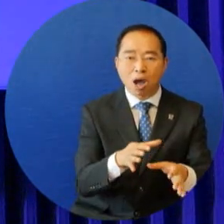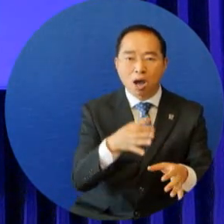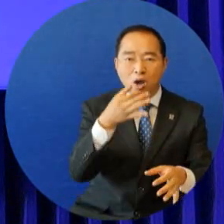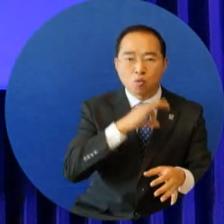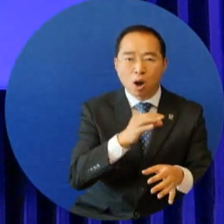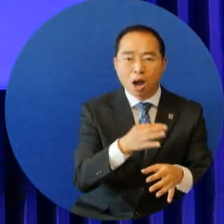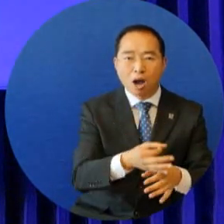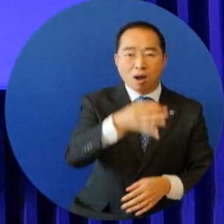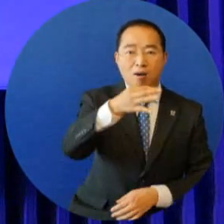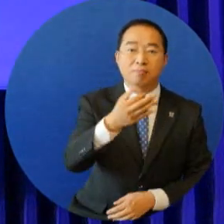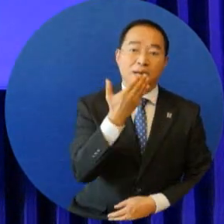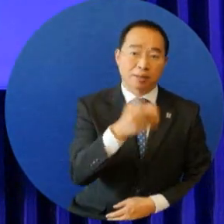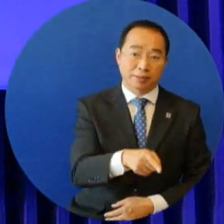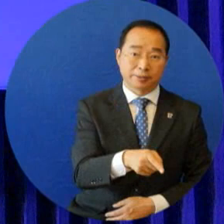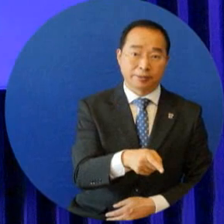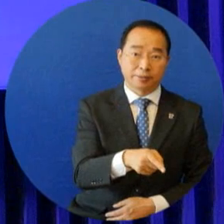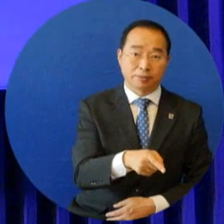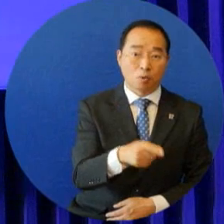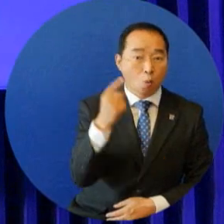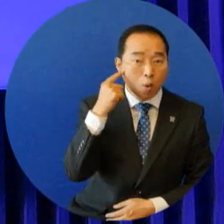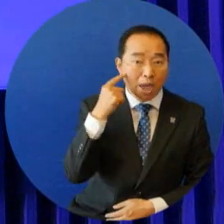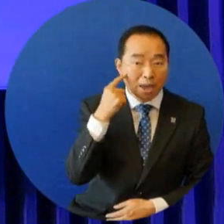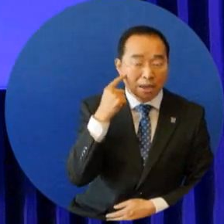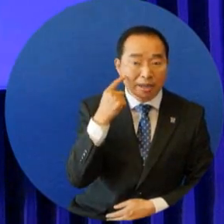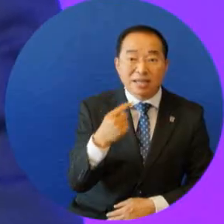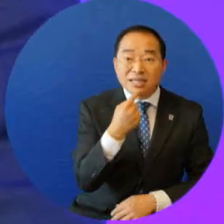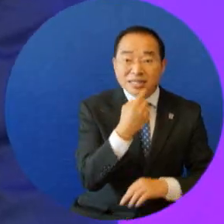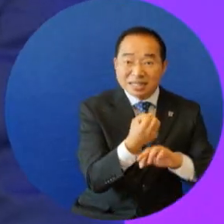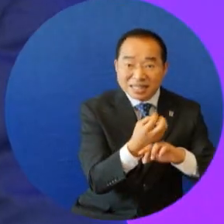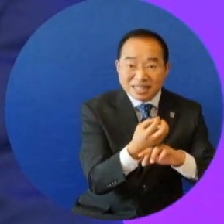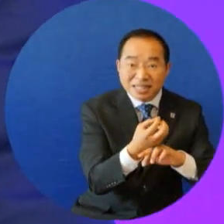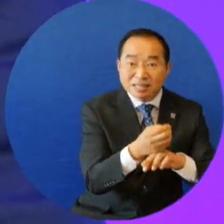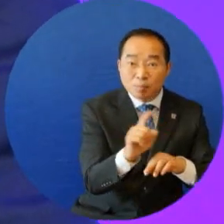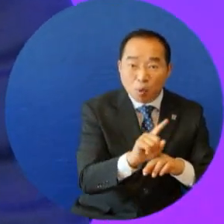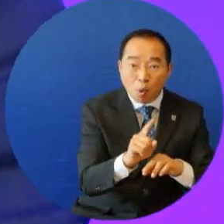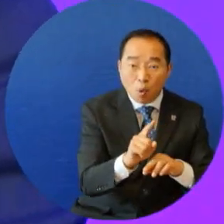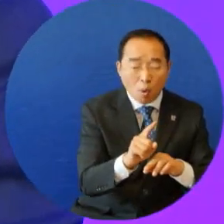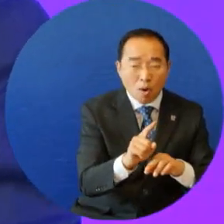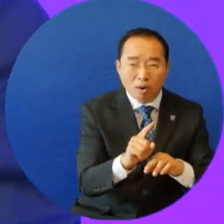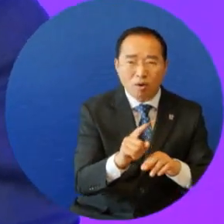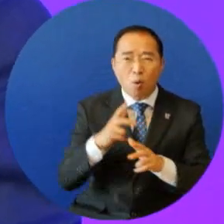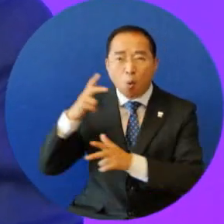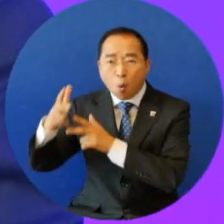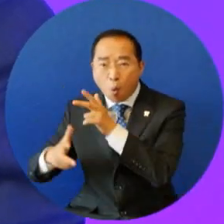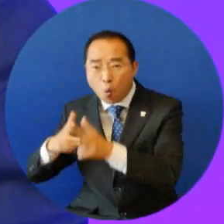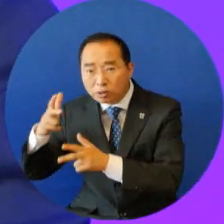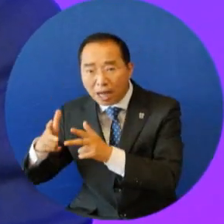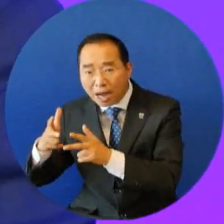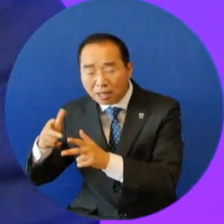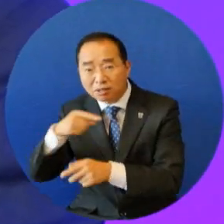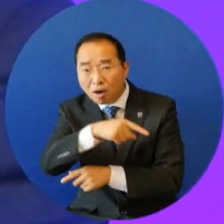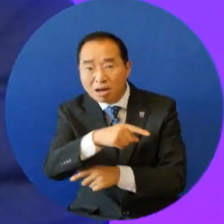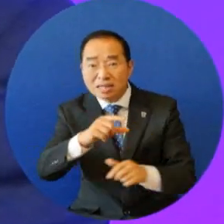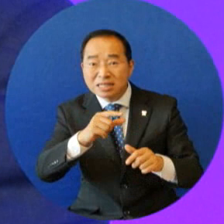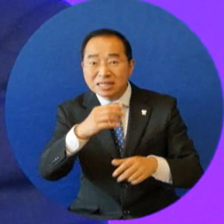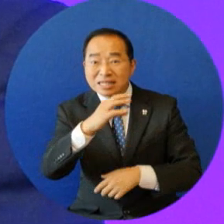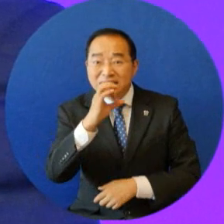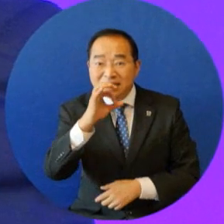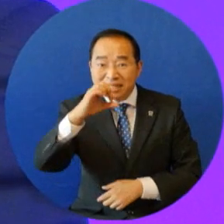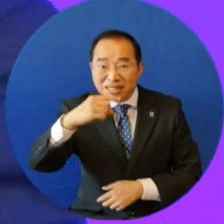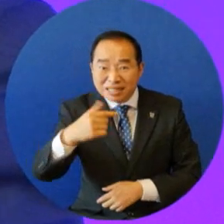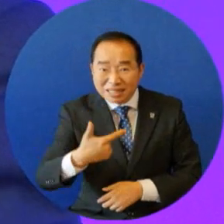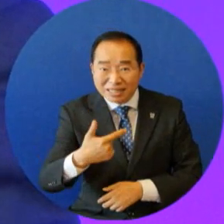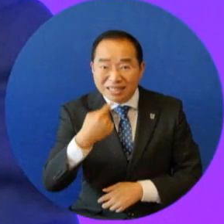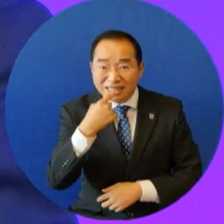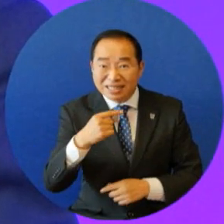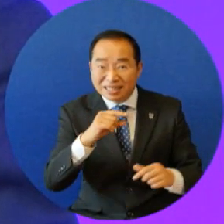돼요. 이게 왜 그러냐면 은은 금과 달리 산업용 수요가